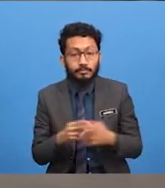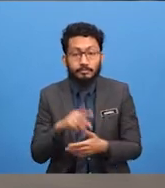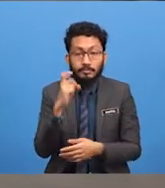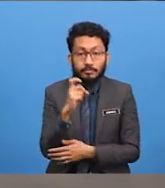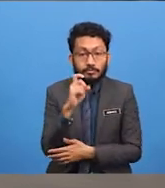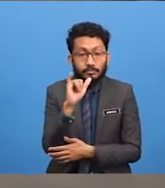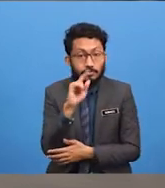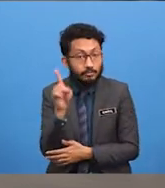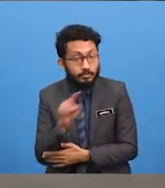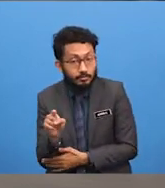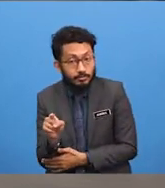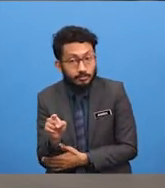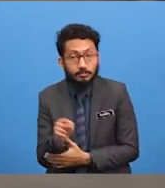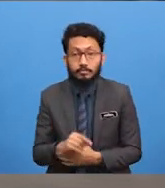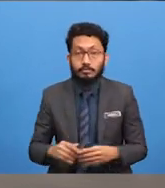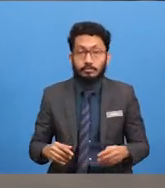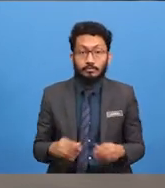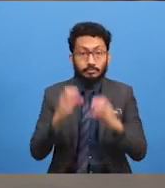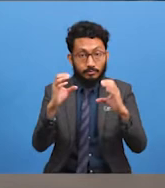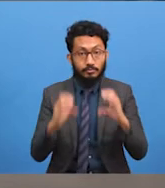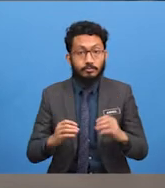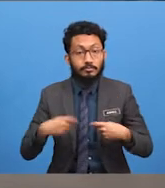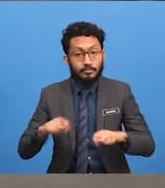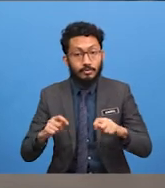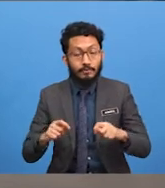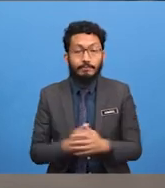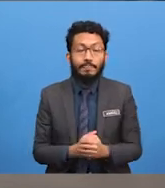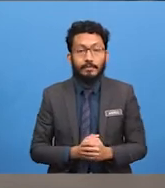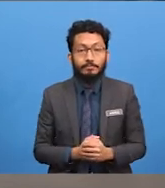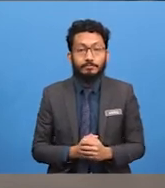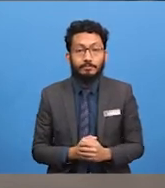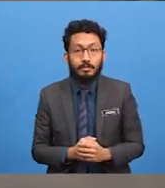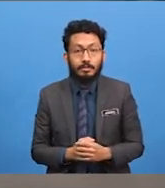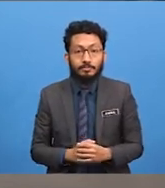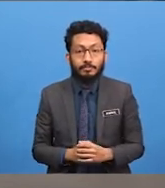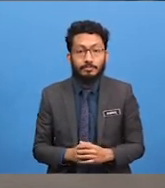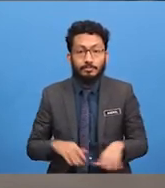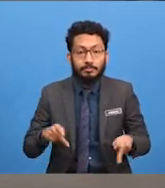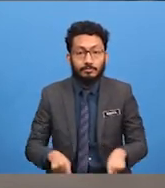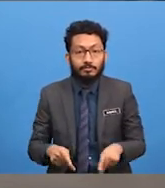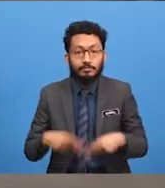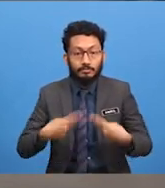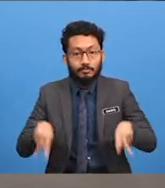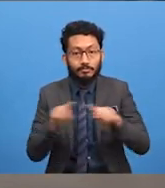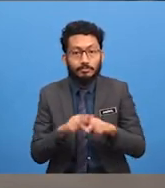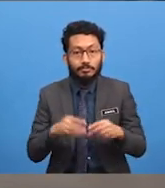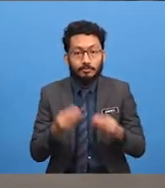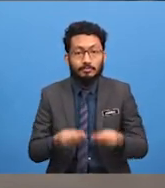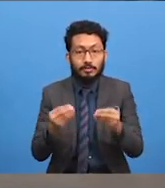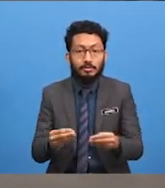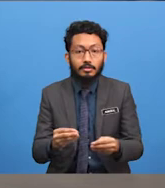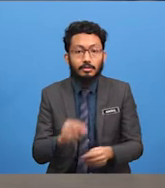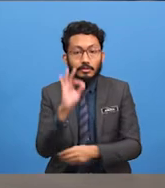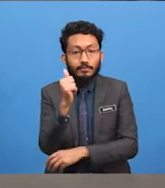ZYY. Teknik menjawabnya adalah seperti berikut. Pelajar perlu memberi